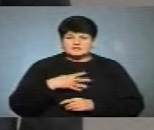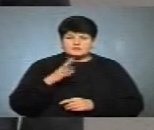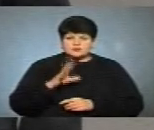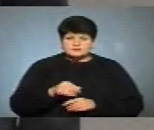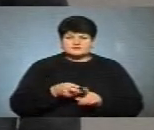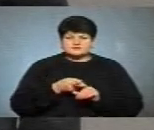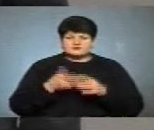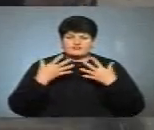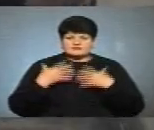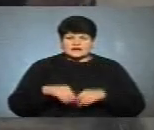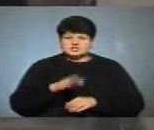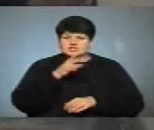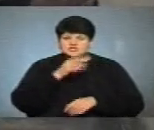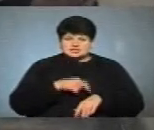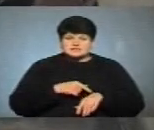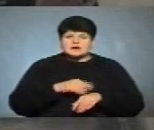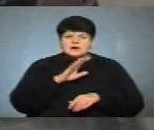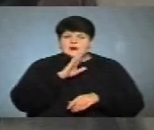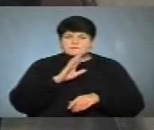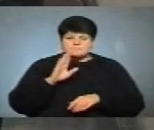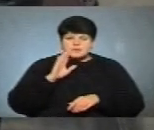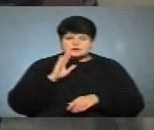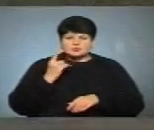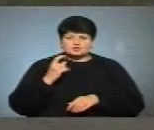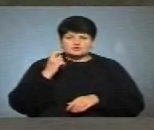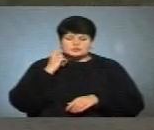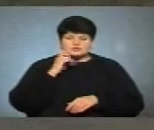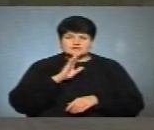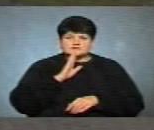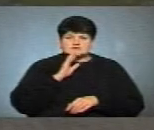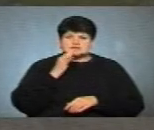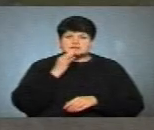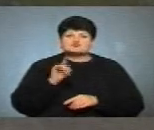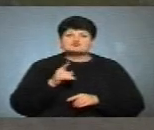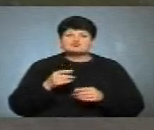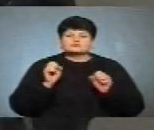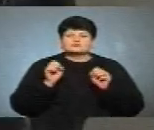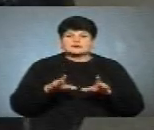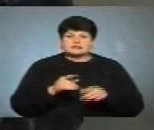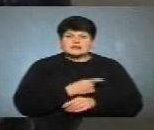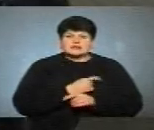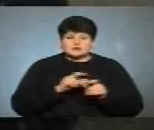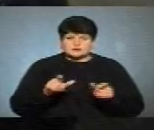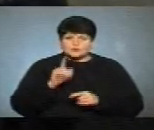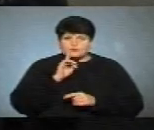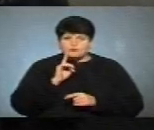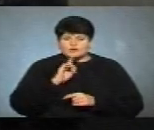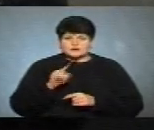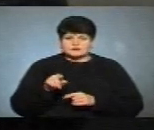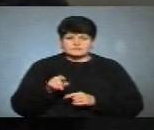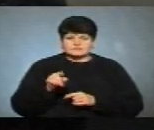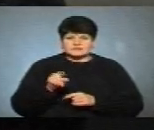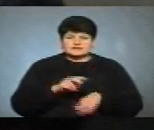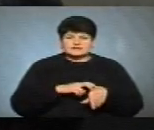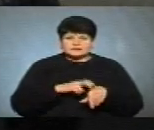через втрачений час. Мати однорічної Евеліни розповідає, чому покинули лікарню. Поки привели